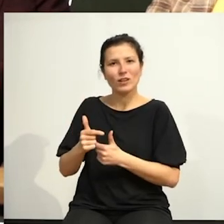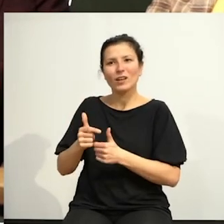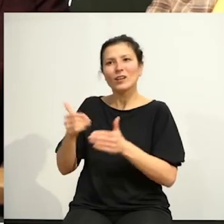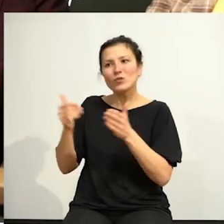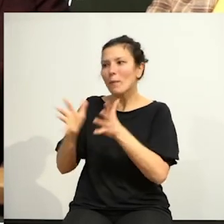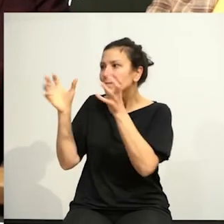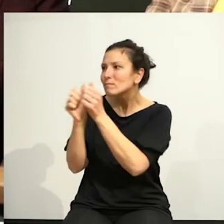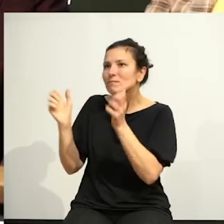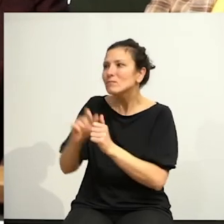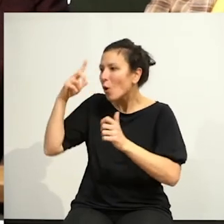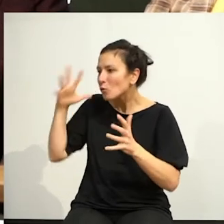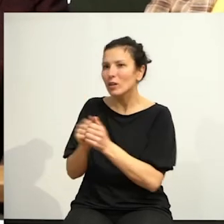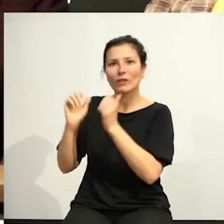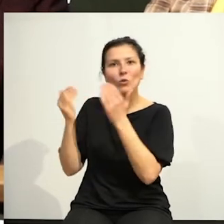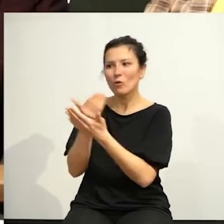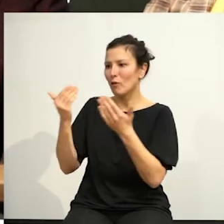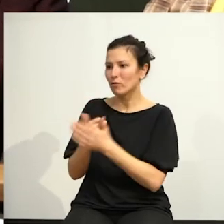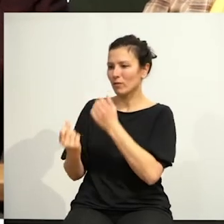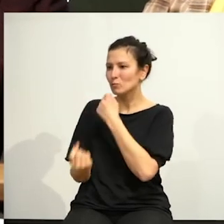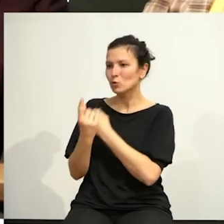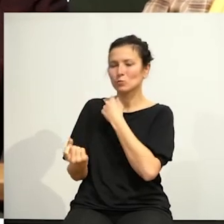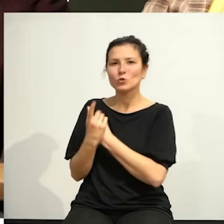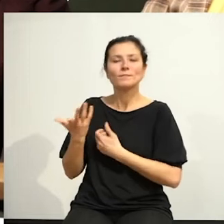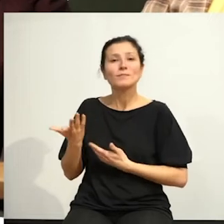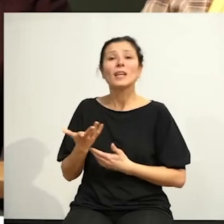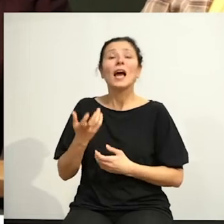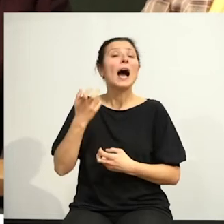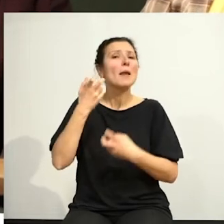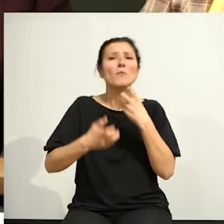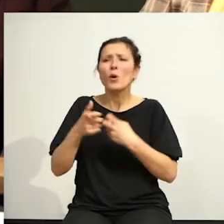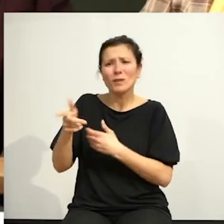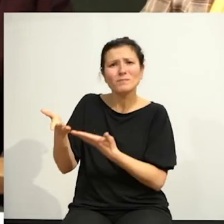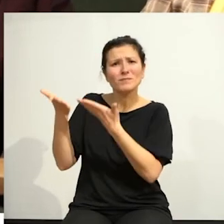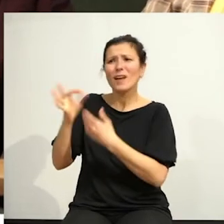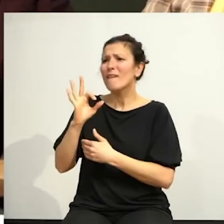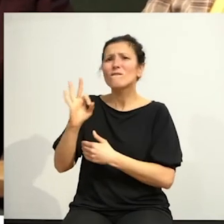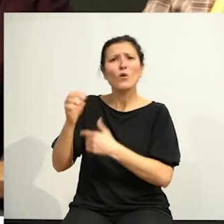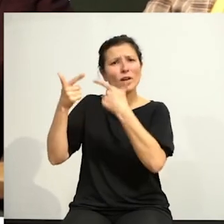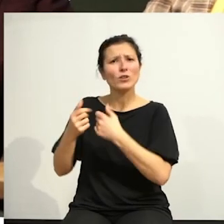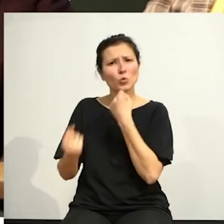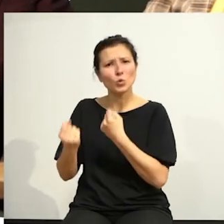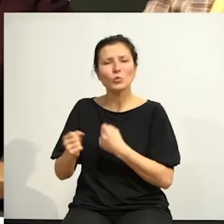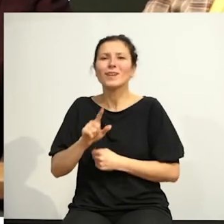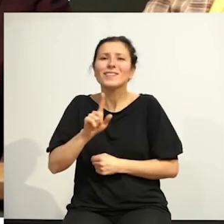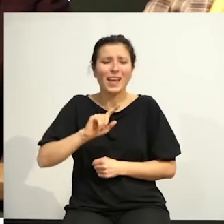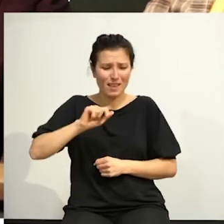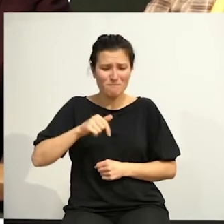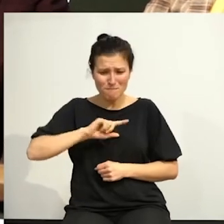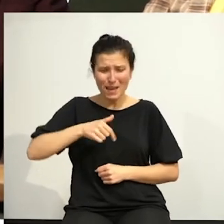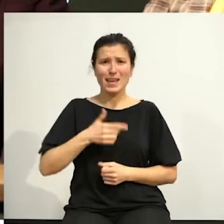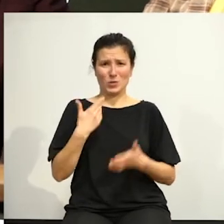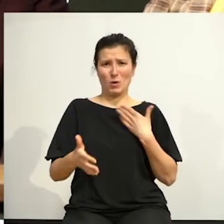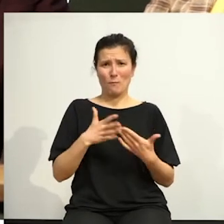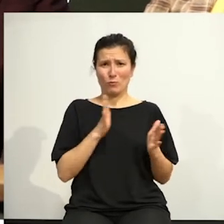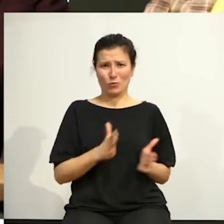problem nie jest w tym, że to jest Norwid, chociaż jest on trudny. Problemem jest to nasze słabe przygotowanie do po prostu odbioru.